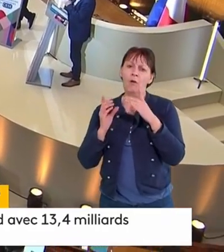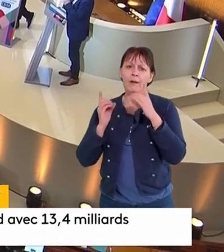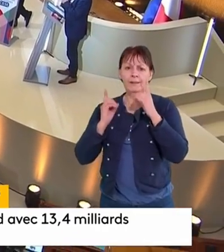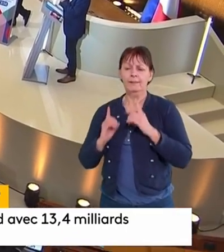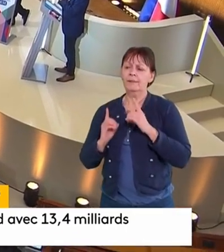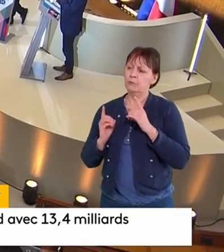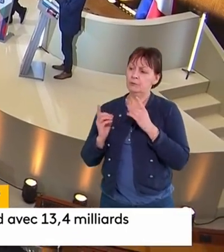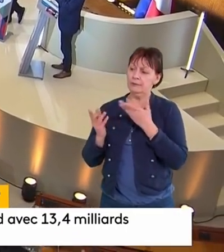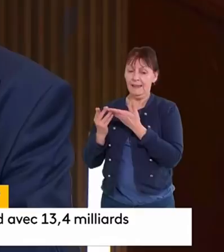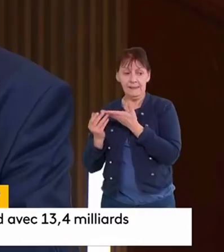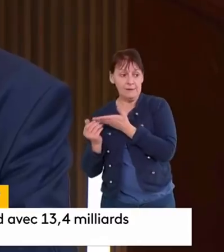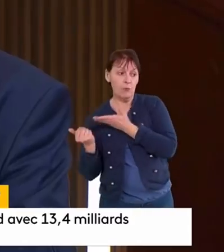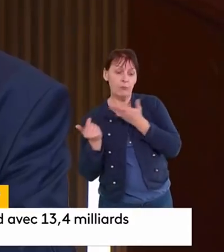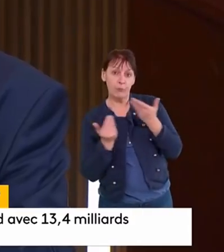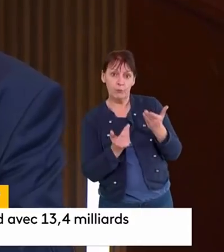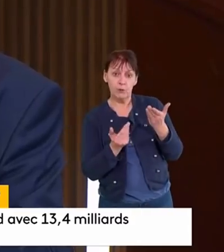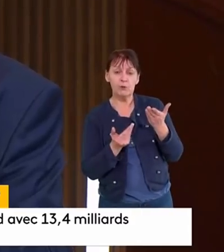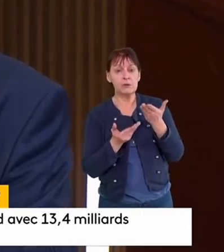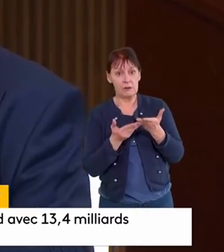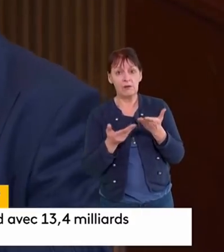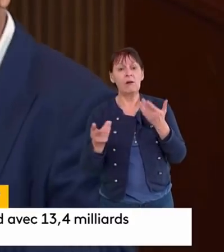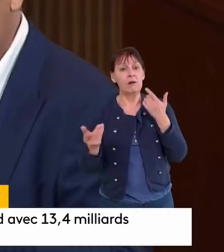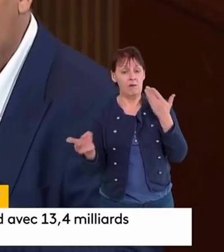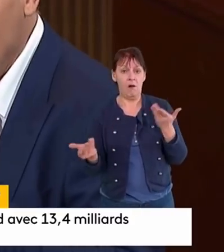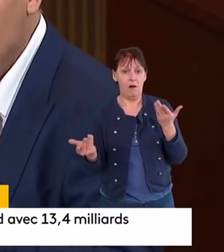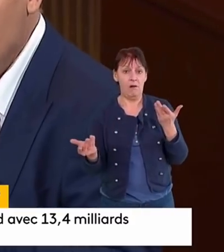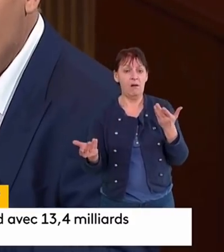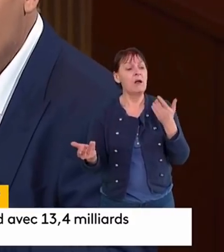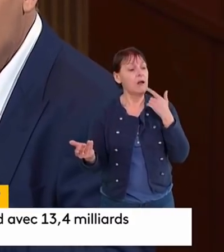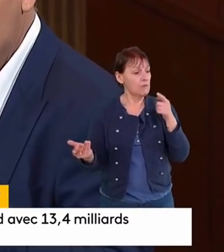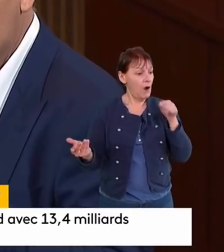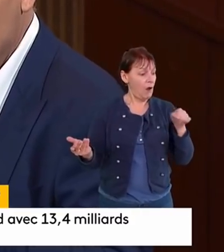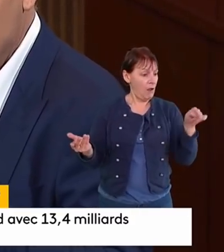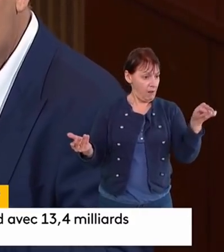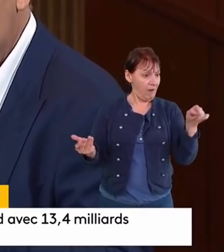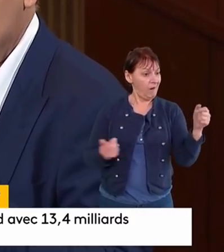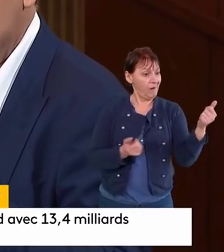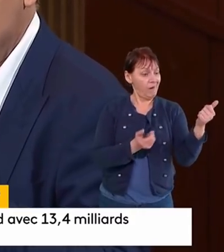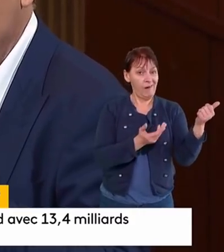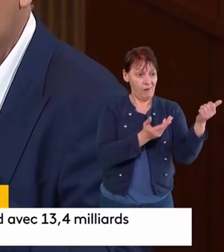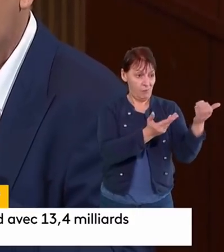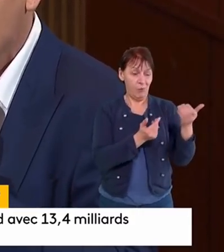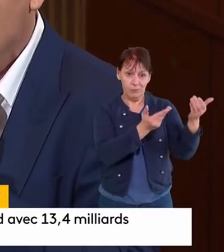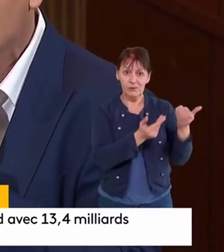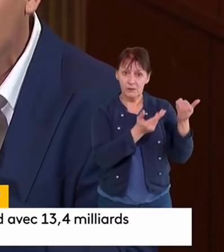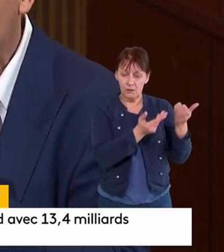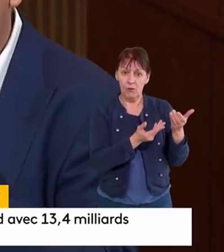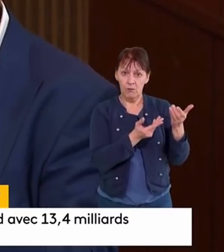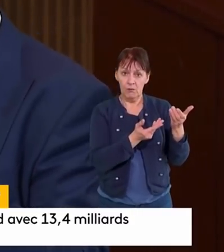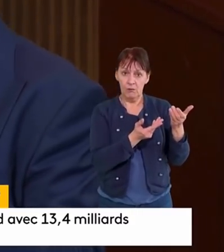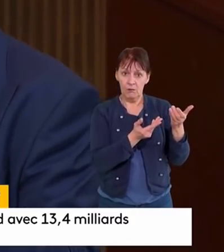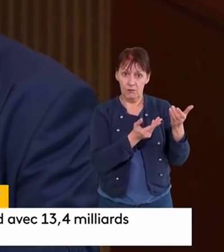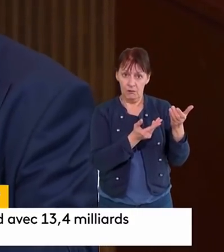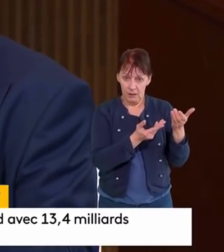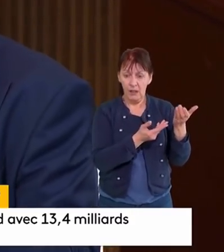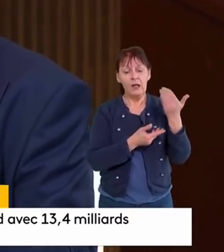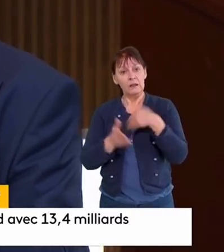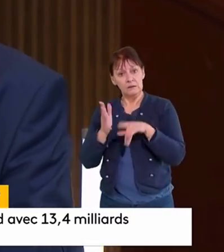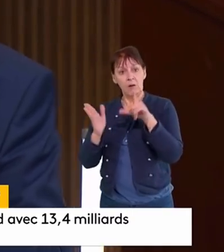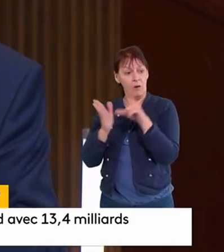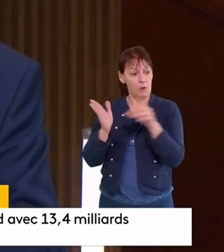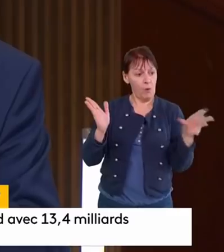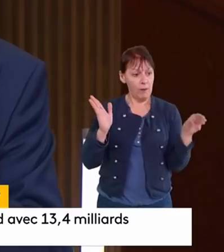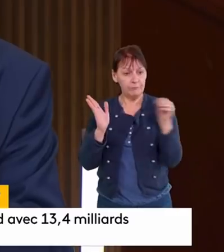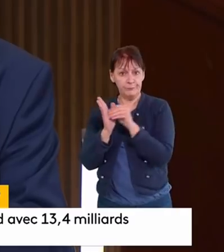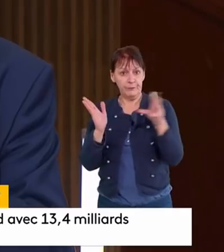commission spéciale au sein de l'Assemblée nationale chargée de prendre les propositions issues de ces travaux, de les inscrire dans la loi